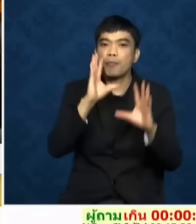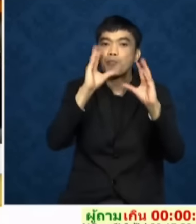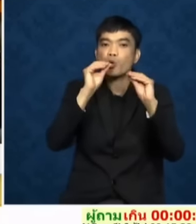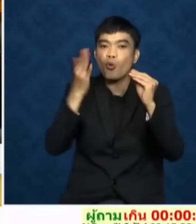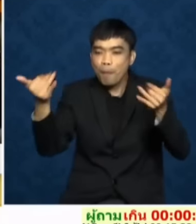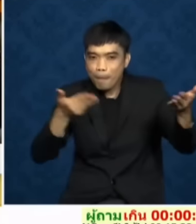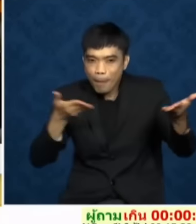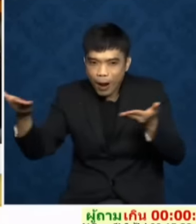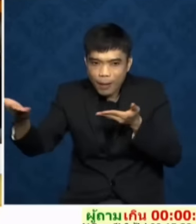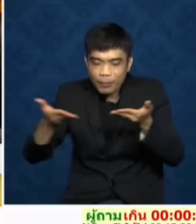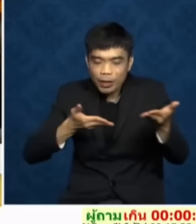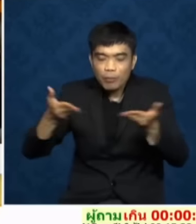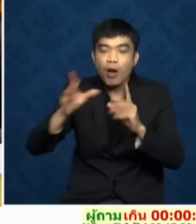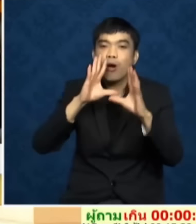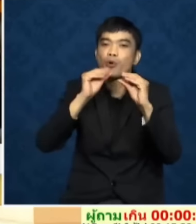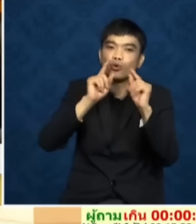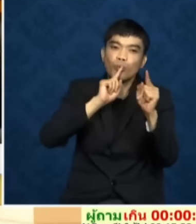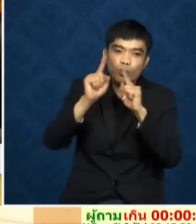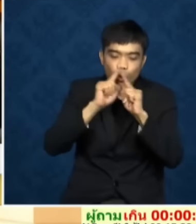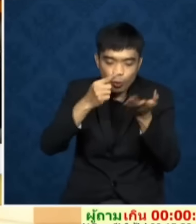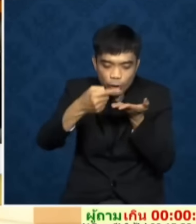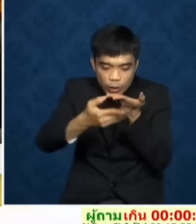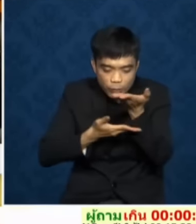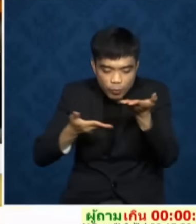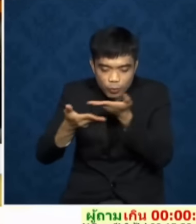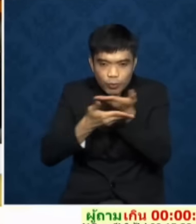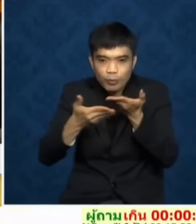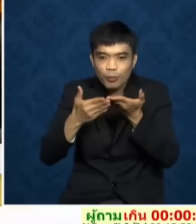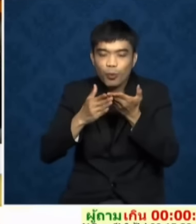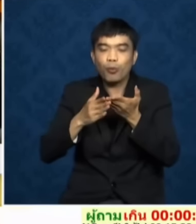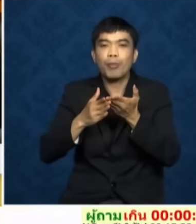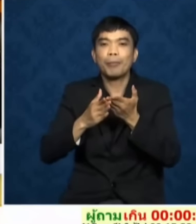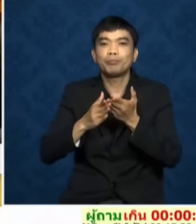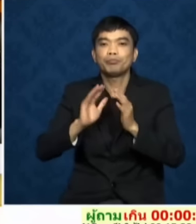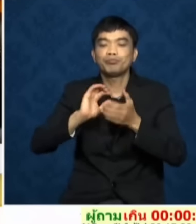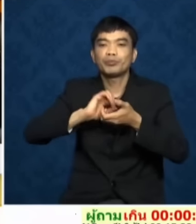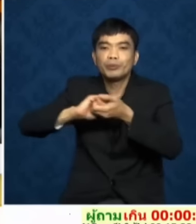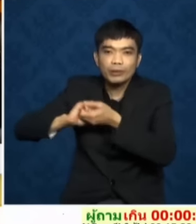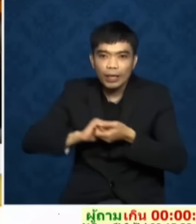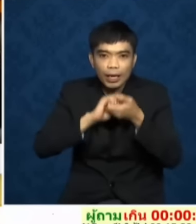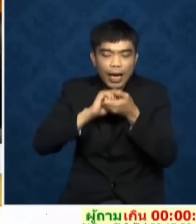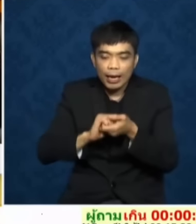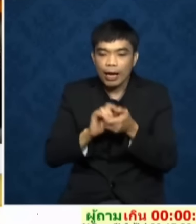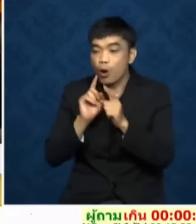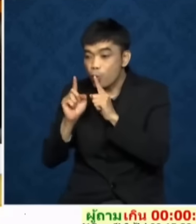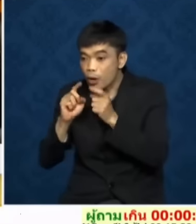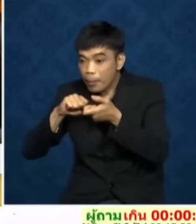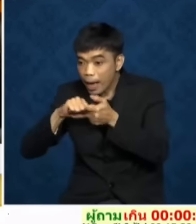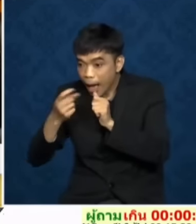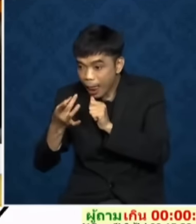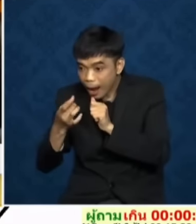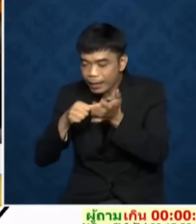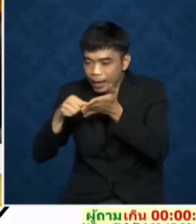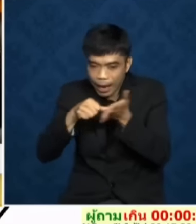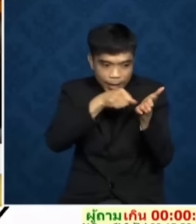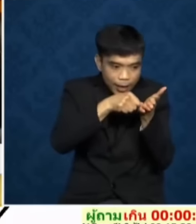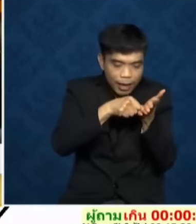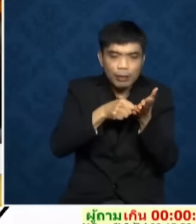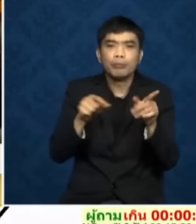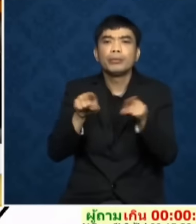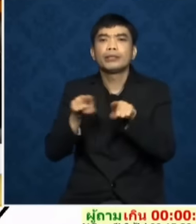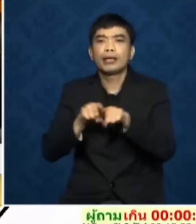ลักษณะที่มีสันติแล้วก็หาทางออกร่วมกันมันไม่มีอะไรที่สามารถสรุปได้